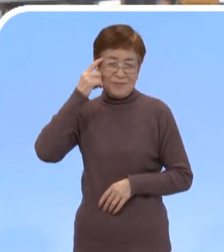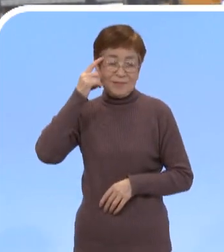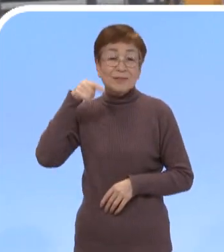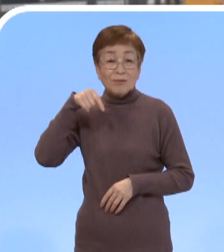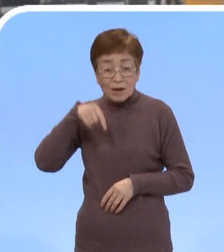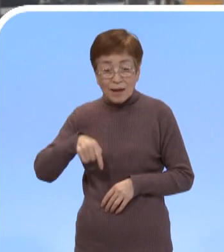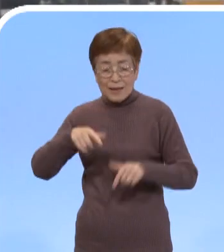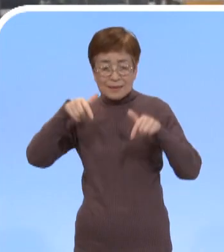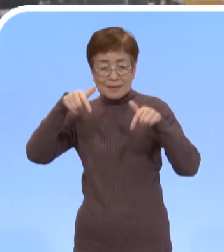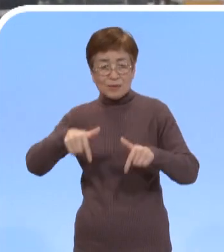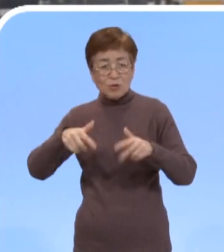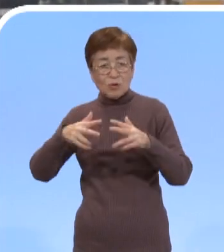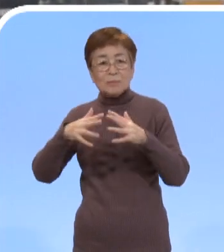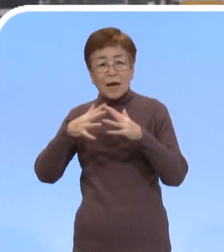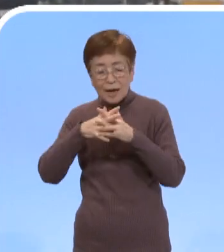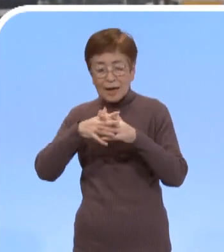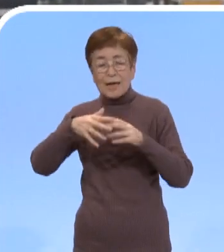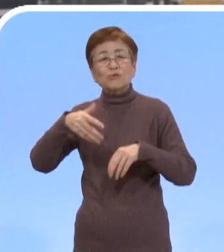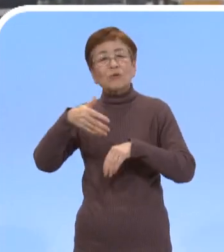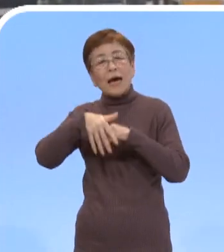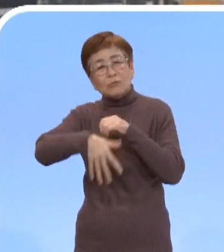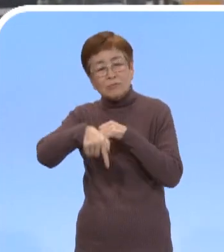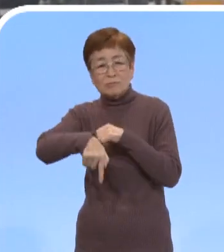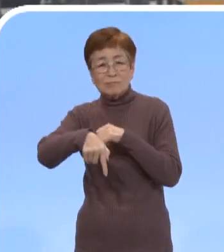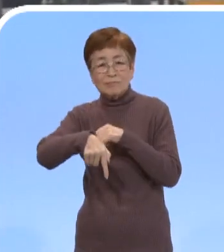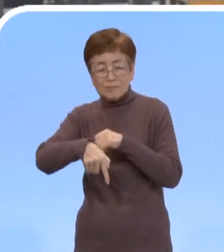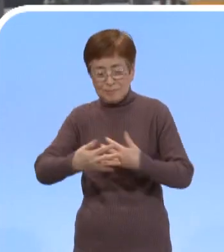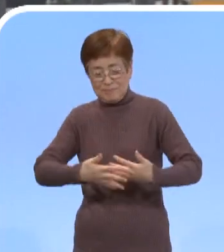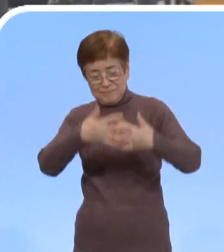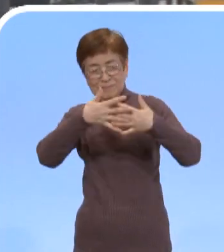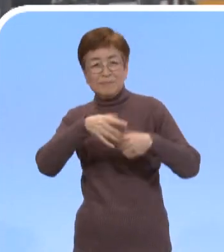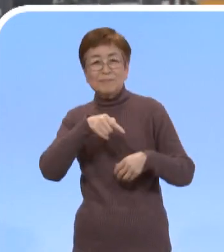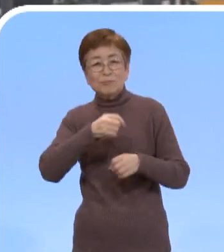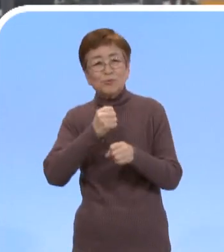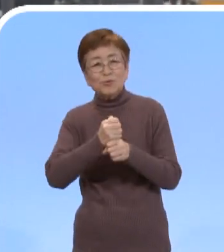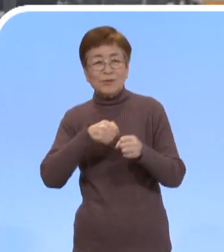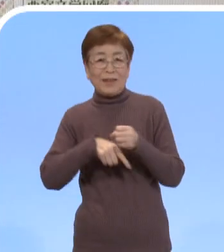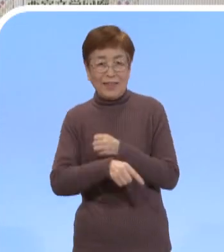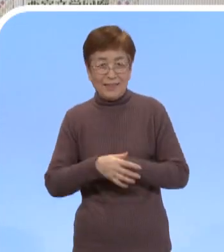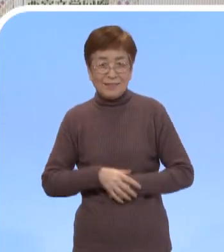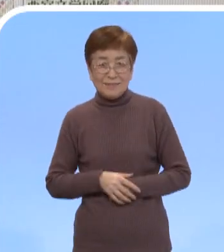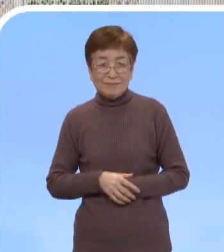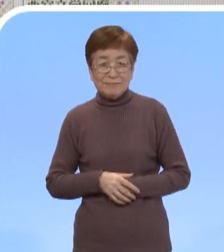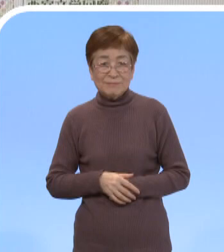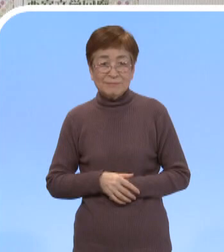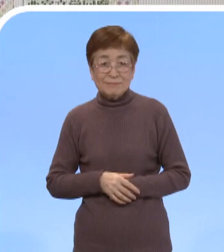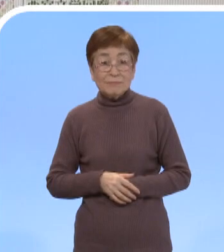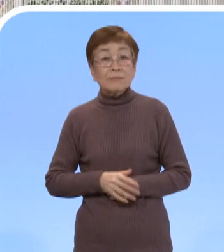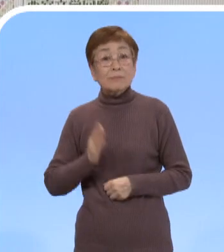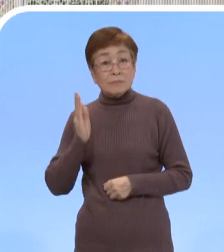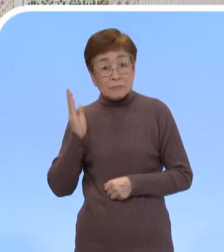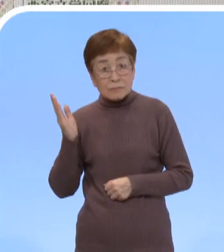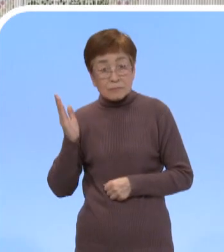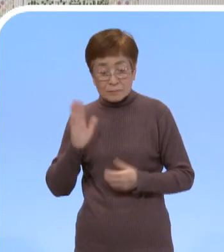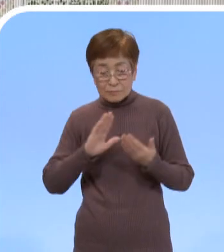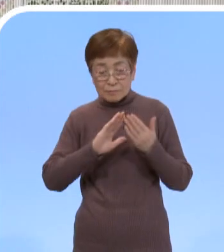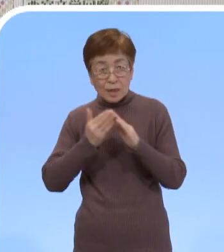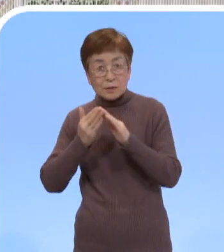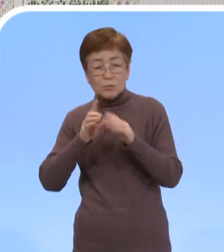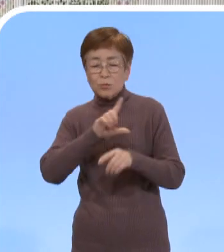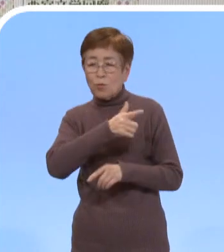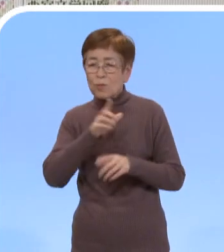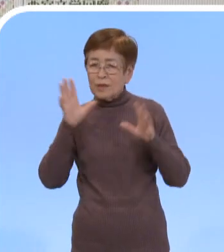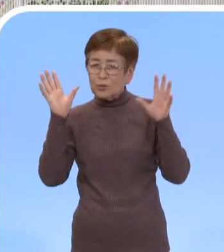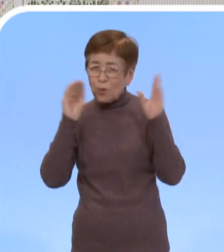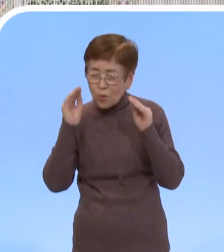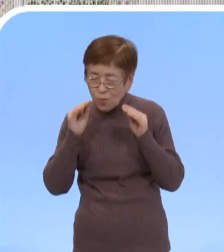いなっていうのが、この西宮スタイルっていうウェブサイトなのかなっていうふうに思ってます。 西宮スタイルは街の